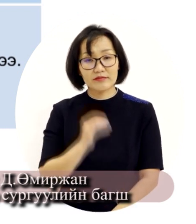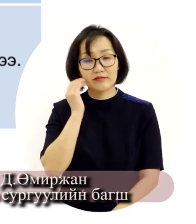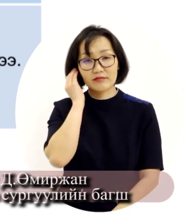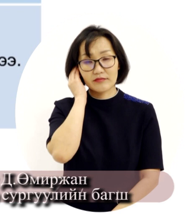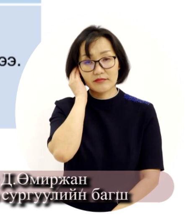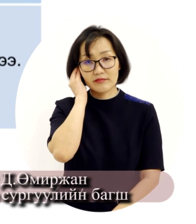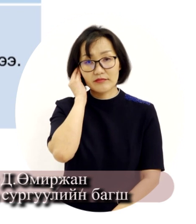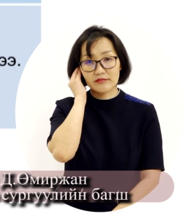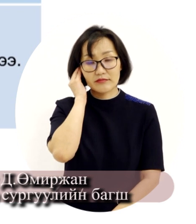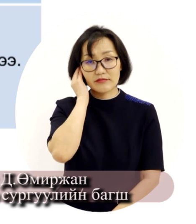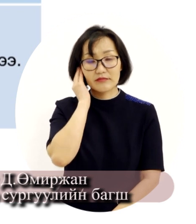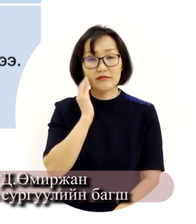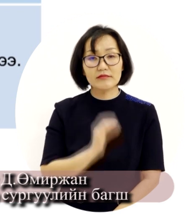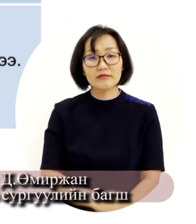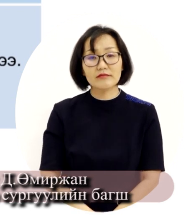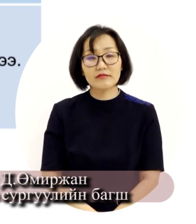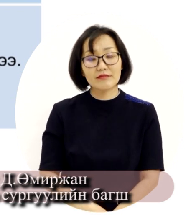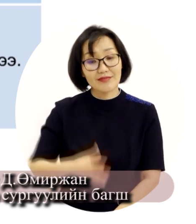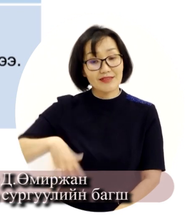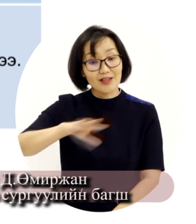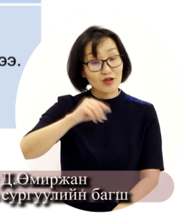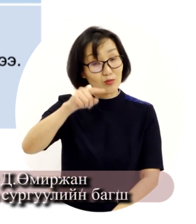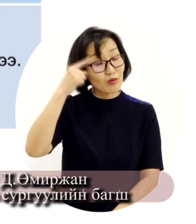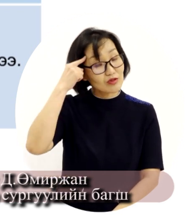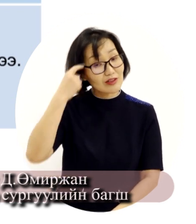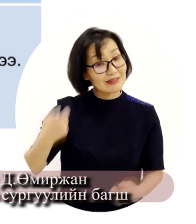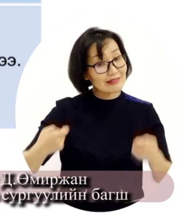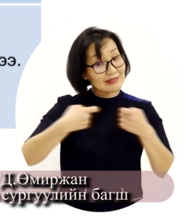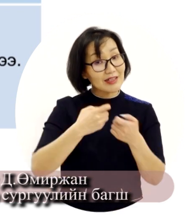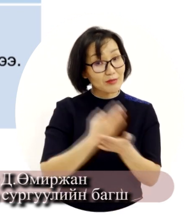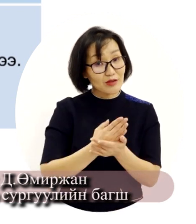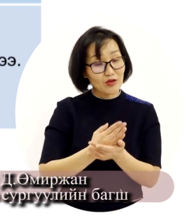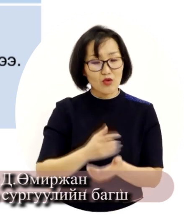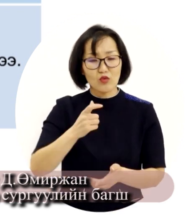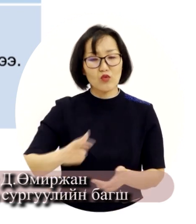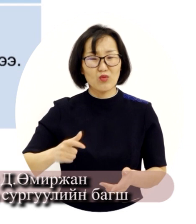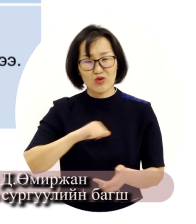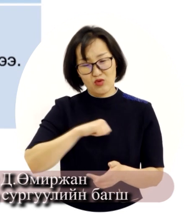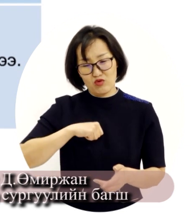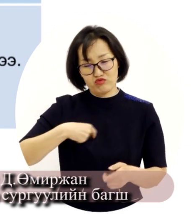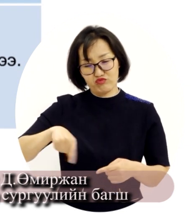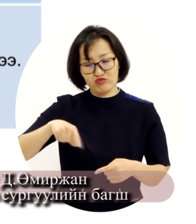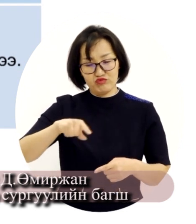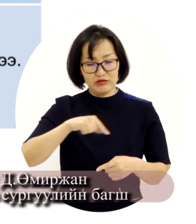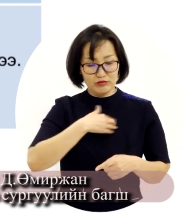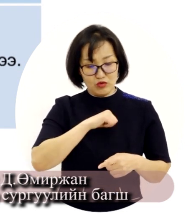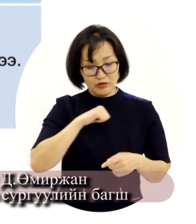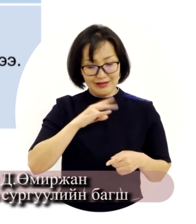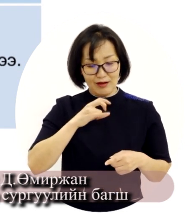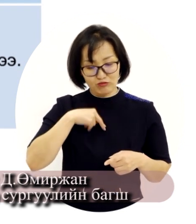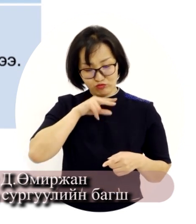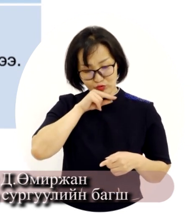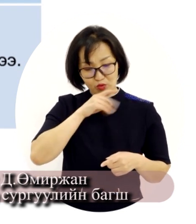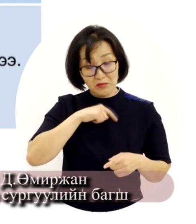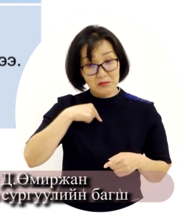Немесе 750-ден 800 мың жыл бұрын адамдар өмір сүрген дұрыс па? Және де Моңғол мемлекеті